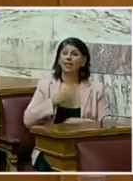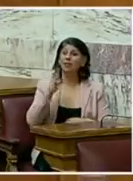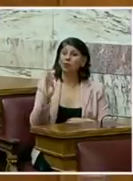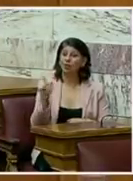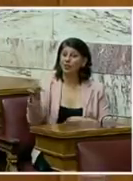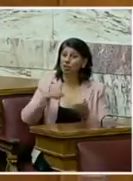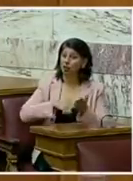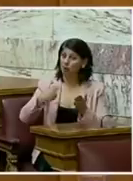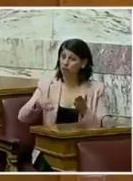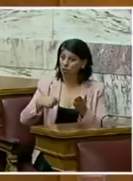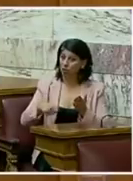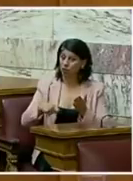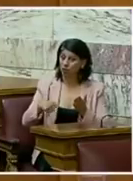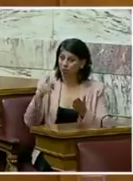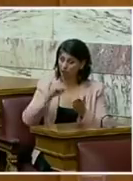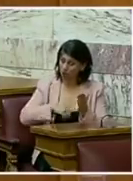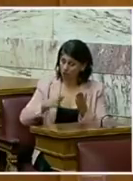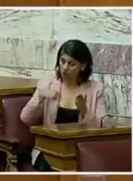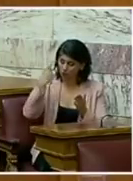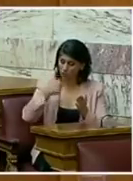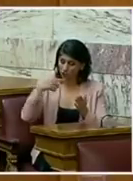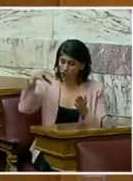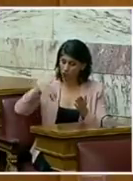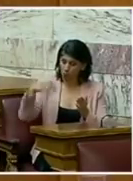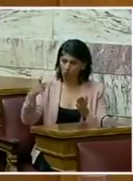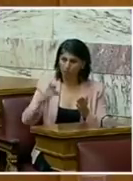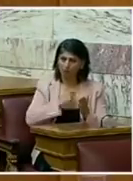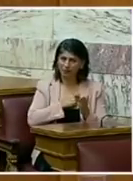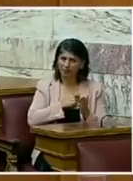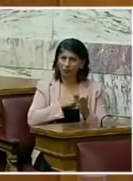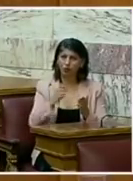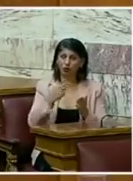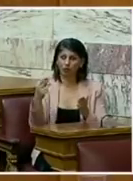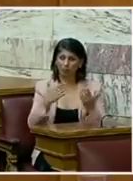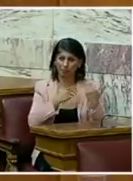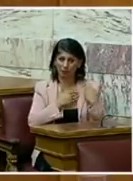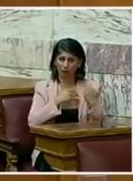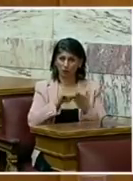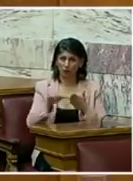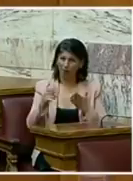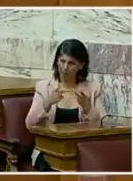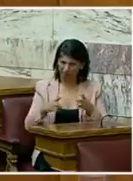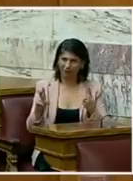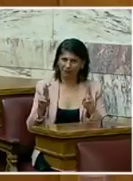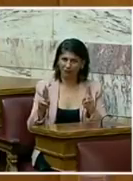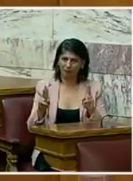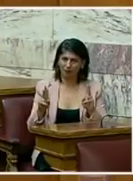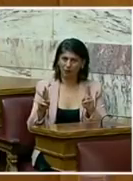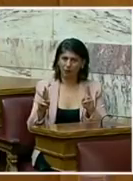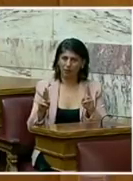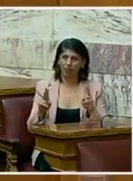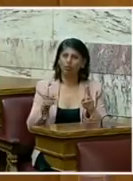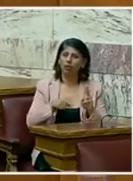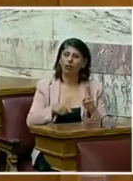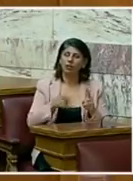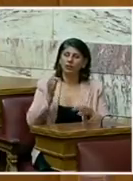νομικός και είστε νομική προσωπικότητα στον χώρο σας, πιστεύετε το θέμα της αρμοδιότητας όπως της παραγραφής επιτρέπει να εισαχθεί το δικαιοδοτικό όργανο στη